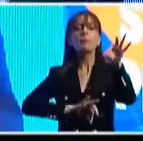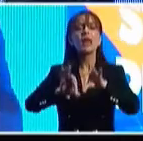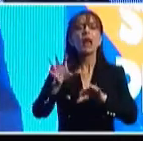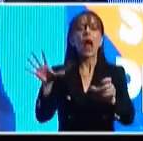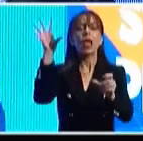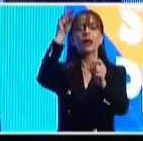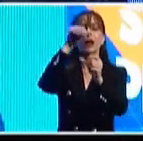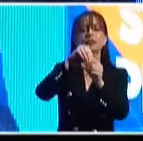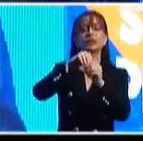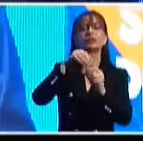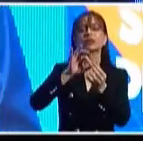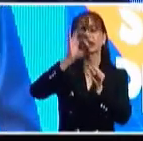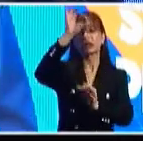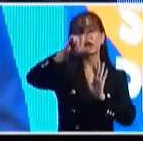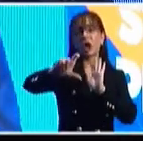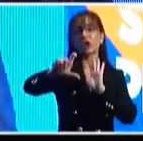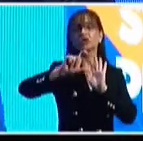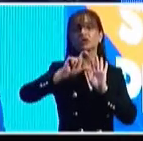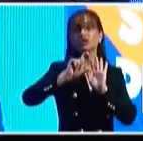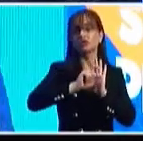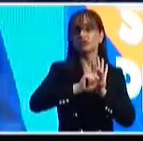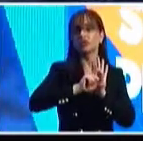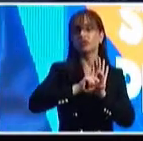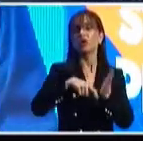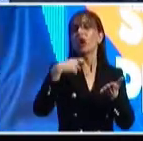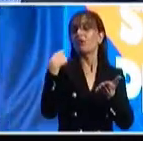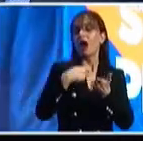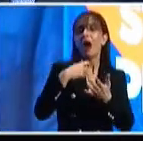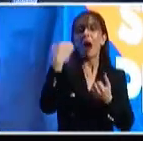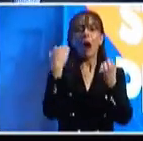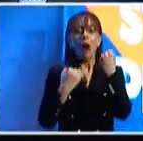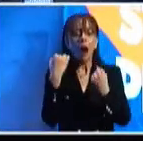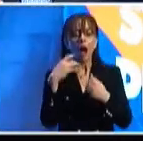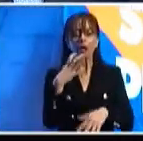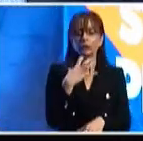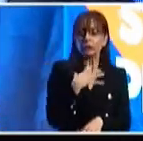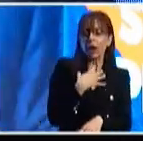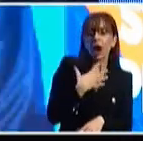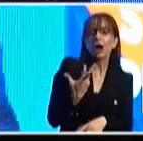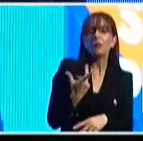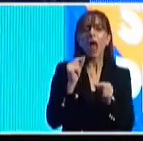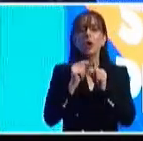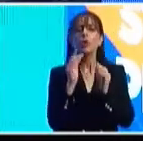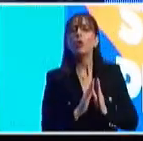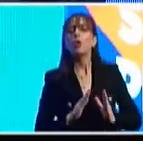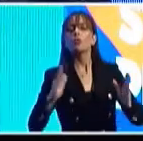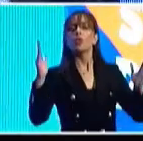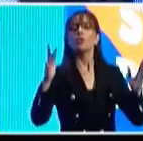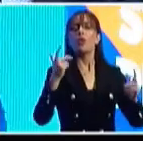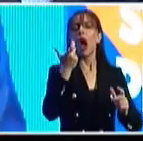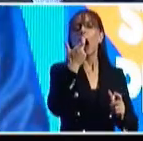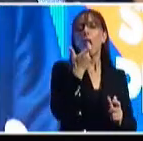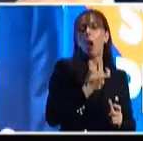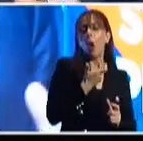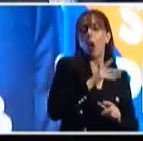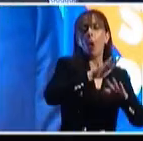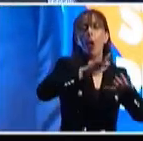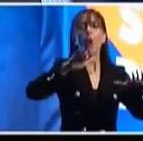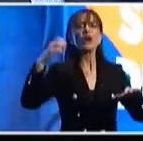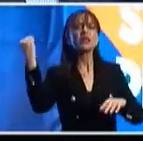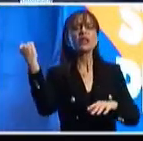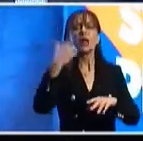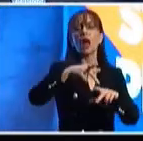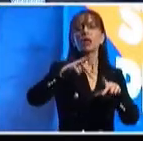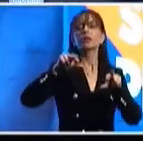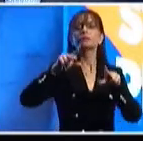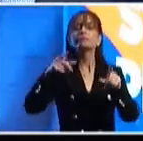nüfus, gayri safi yurt içi hasıla, araç sahipliliği, ekonomik büyüme, öğrenci sayısı gibi makro göstergeleri